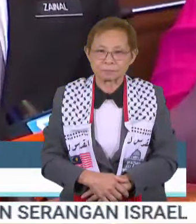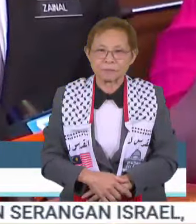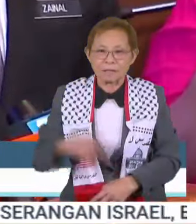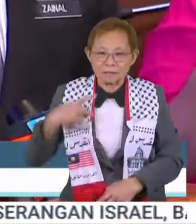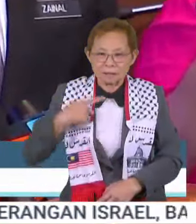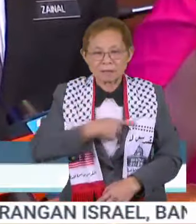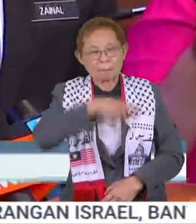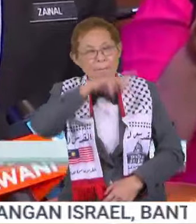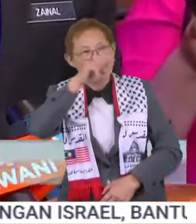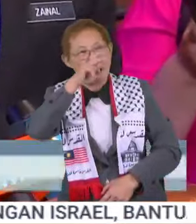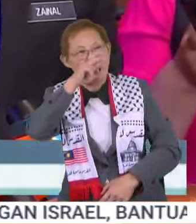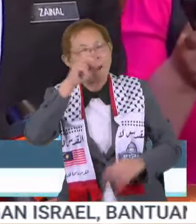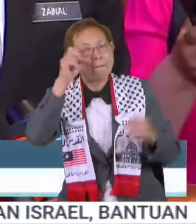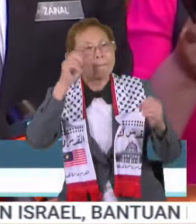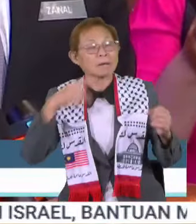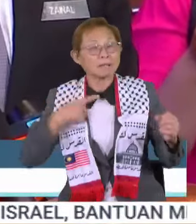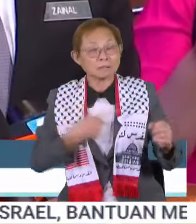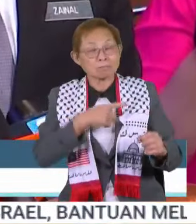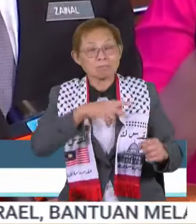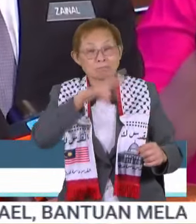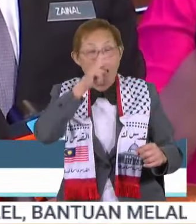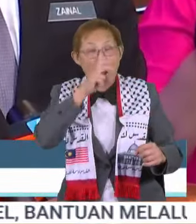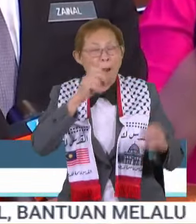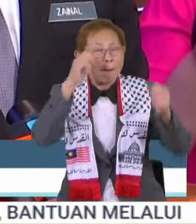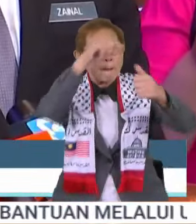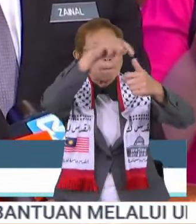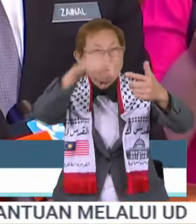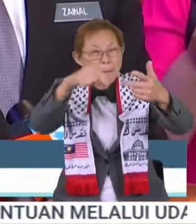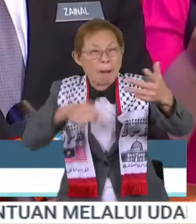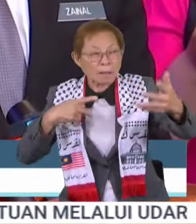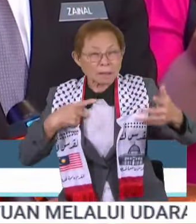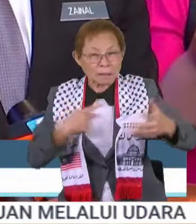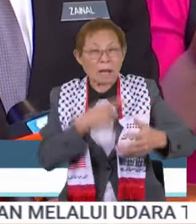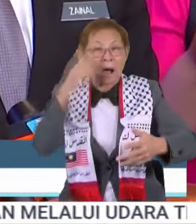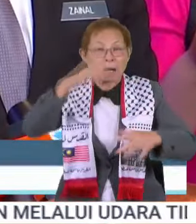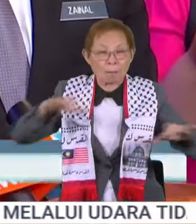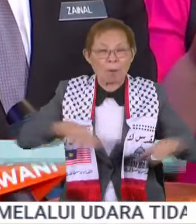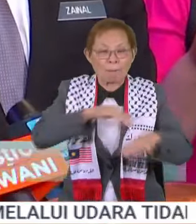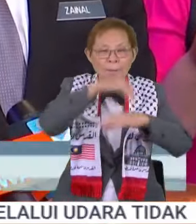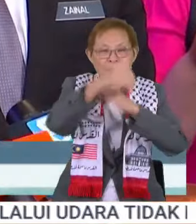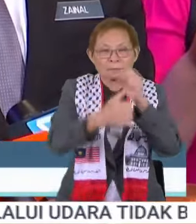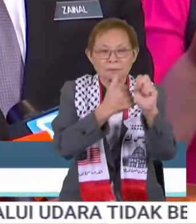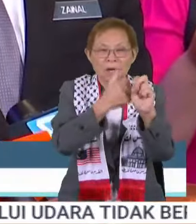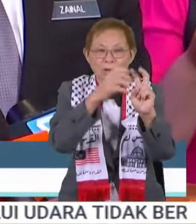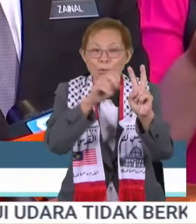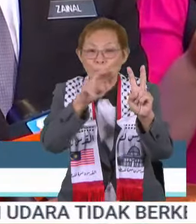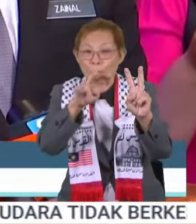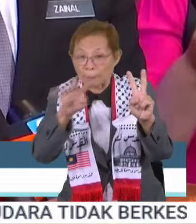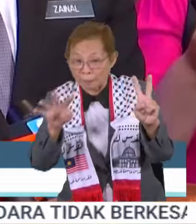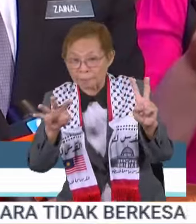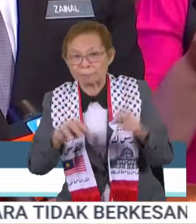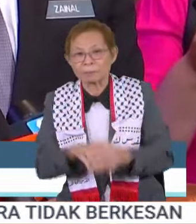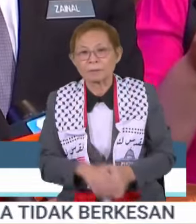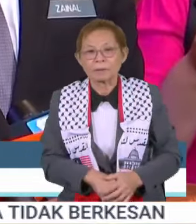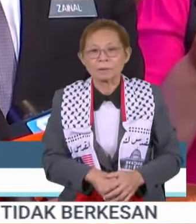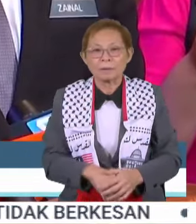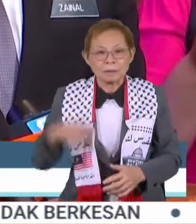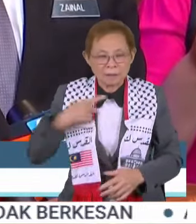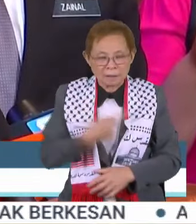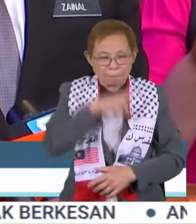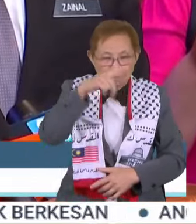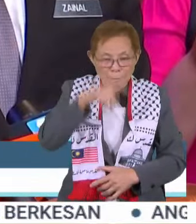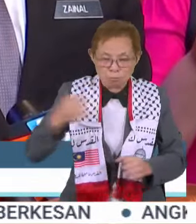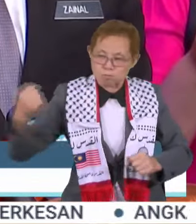Kita menegaskan banyak perkara yang berkaitan dengan apa yang akan kita laksanakan pada tahun 2024, yang mana apa yang perlu